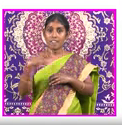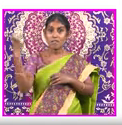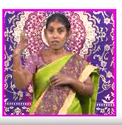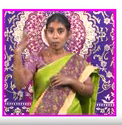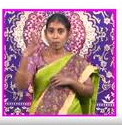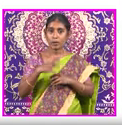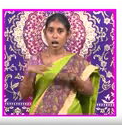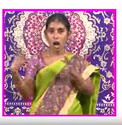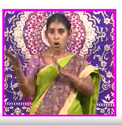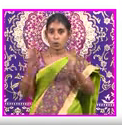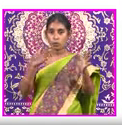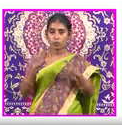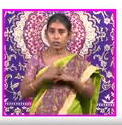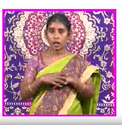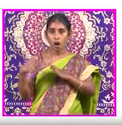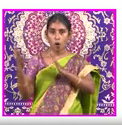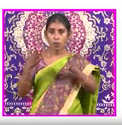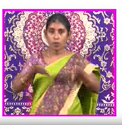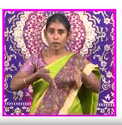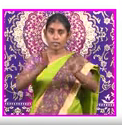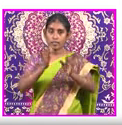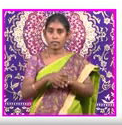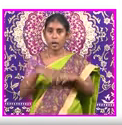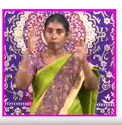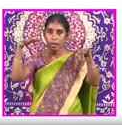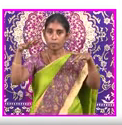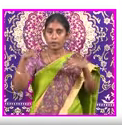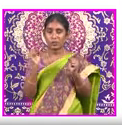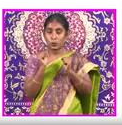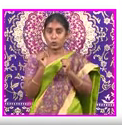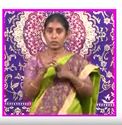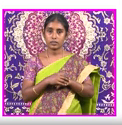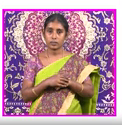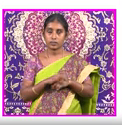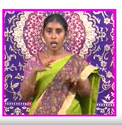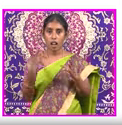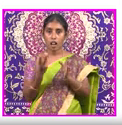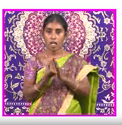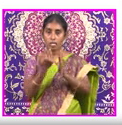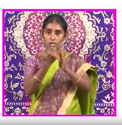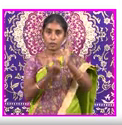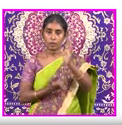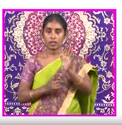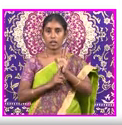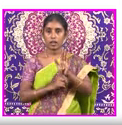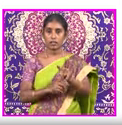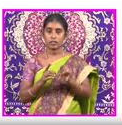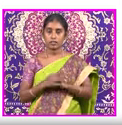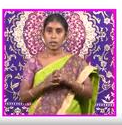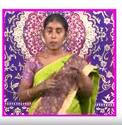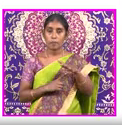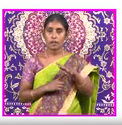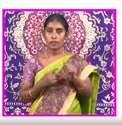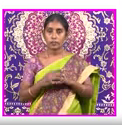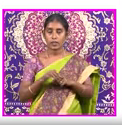வெப்பநிலை, காற்றோட்டம், காற்றின் திசை, மழைப்பொழிவு, ஈரப்பதம் ஆகியவற்றின் தன்மையை குறிப்பதாகும். உதாரணத்துக்கு